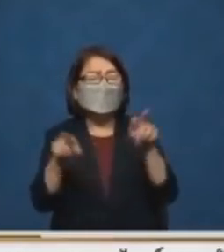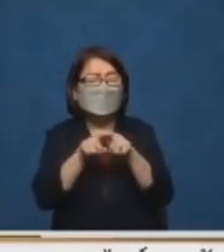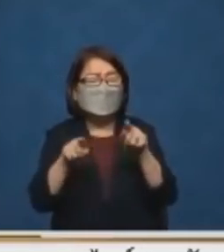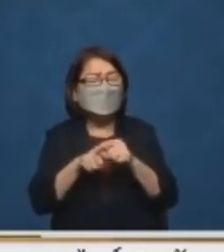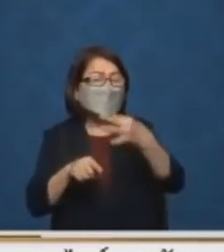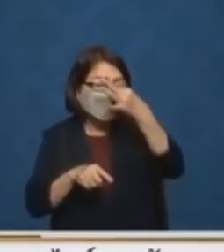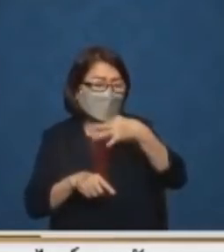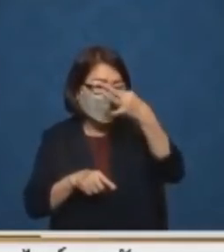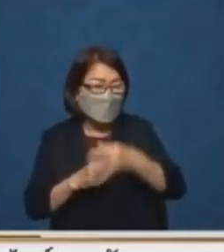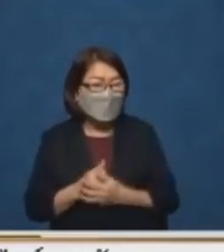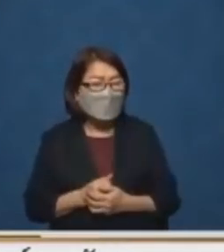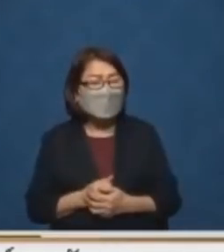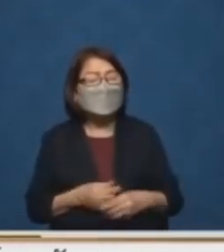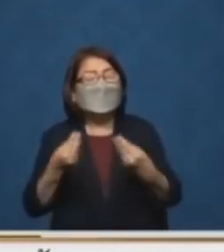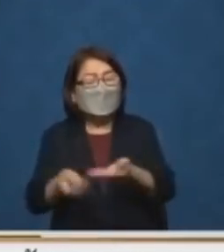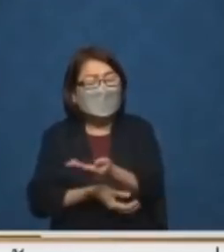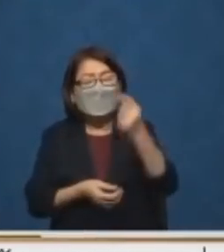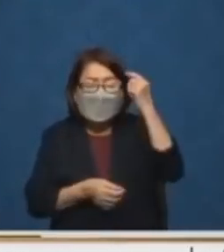มองความนกคอโวัโลก